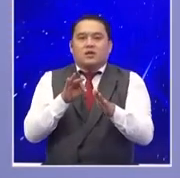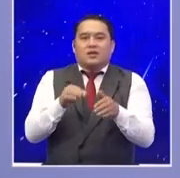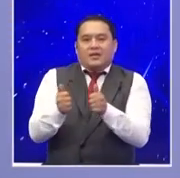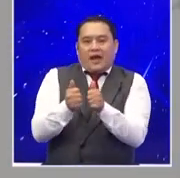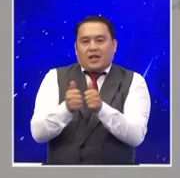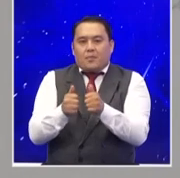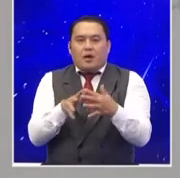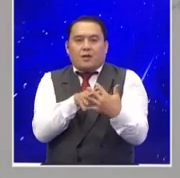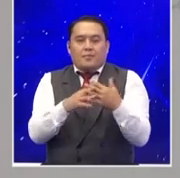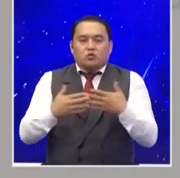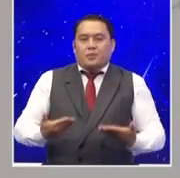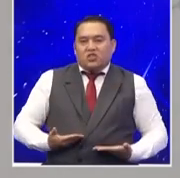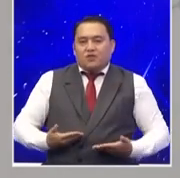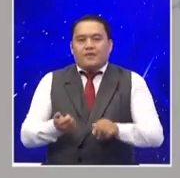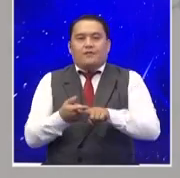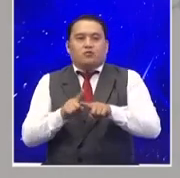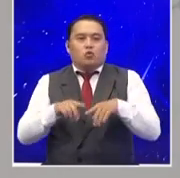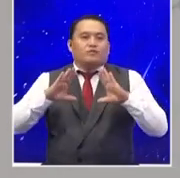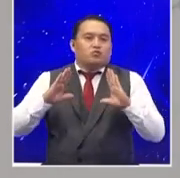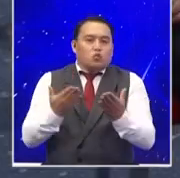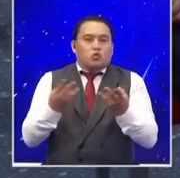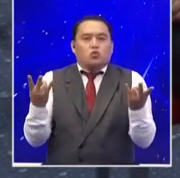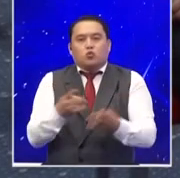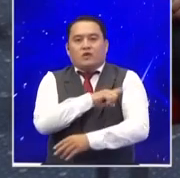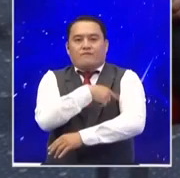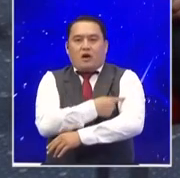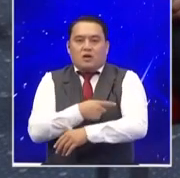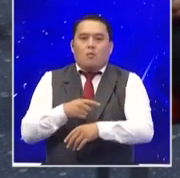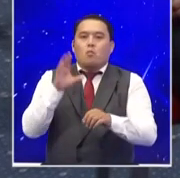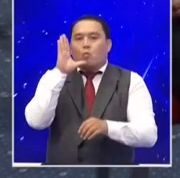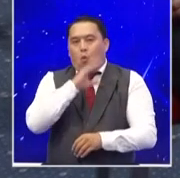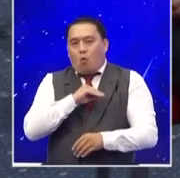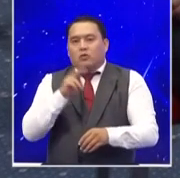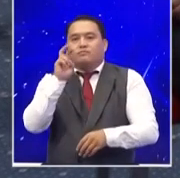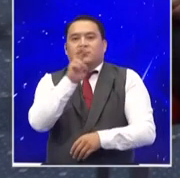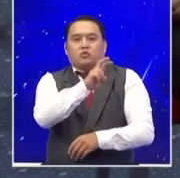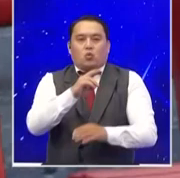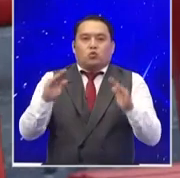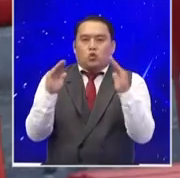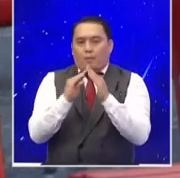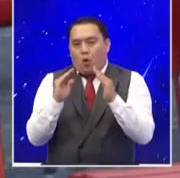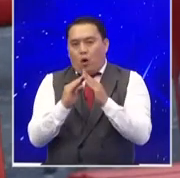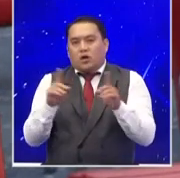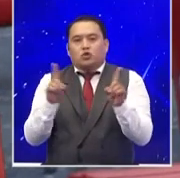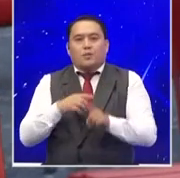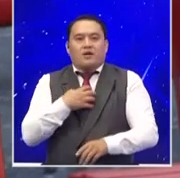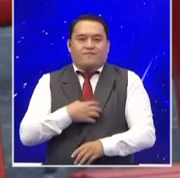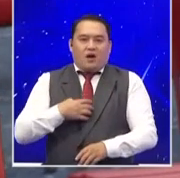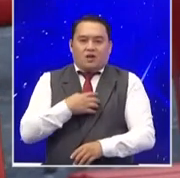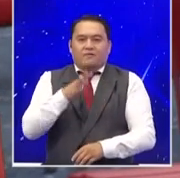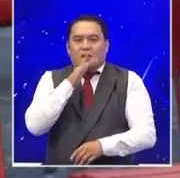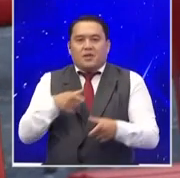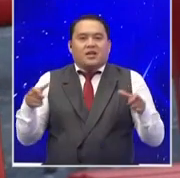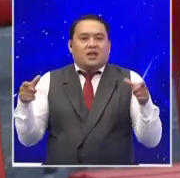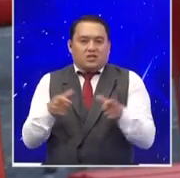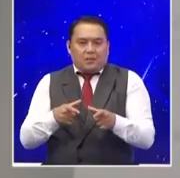непосредственной близости к месту проживания. В таком случае при необходимости врачи поликлиники могут посещать пациентов на дому, что особенно важно в период